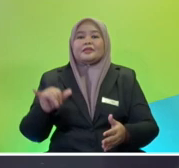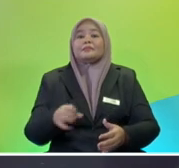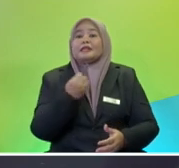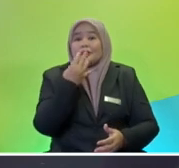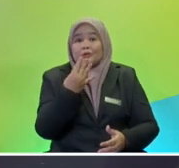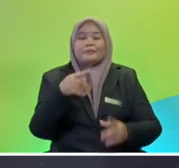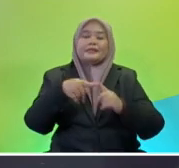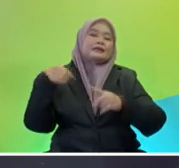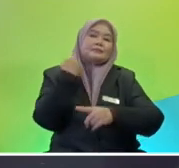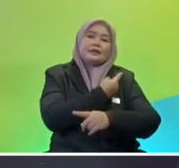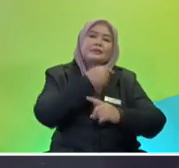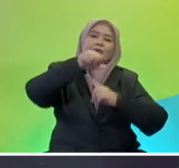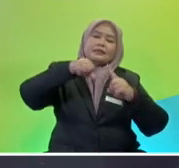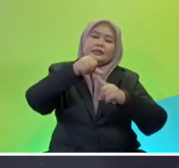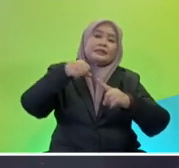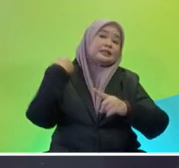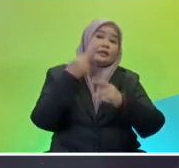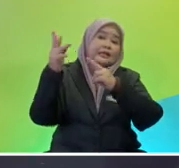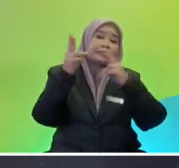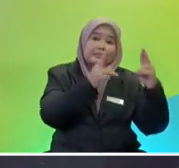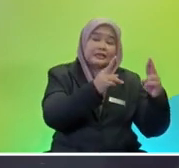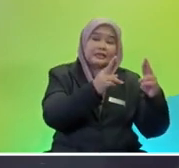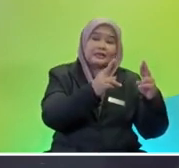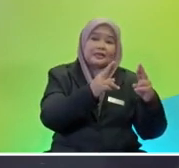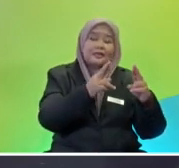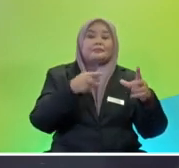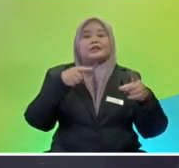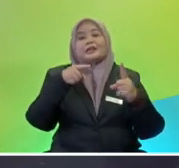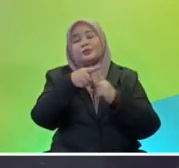apabila kita rancang pendidikan